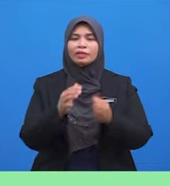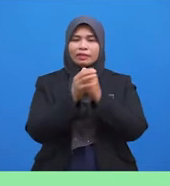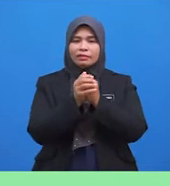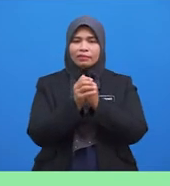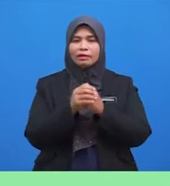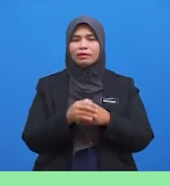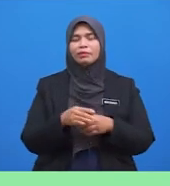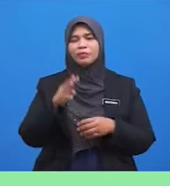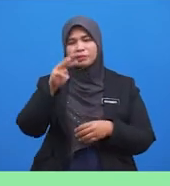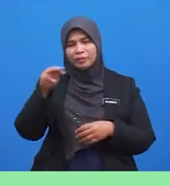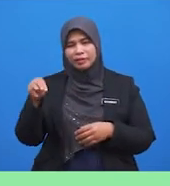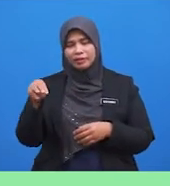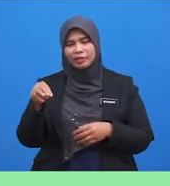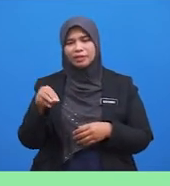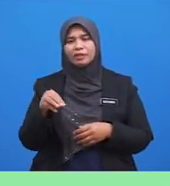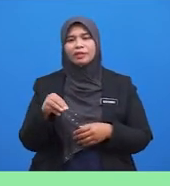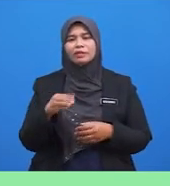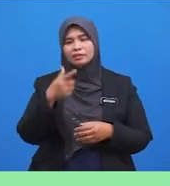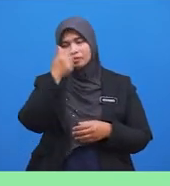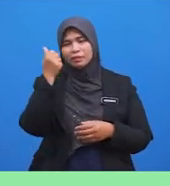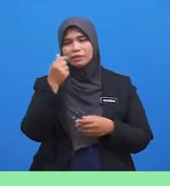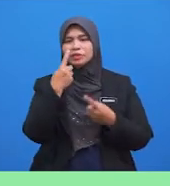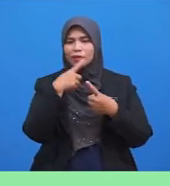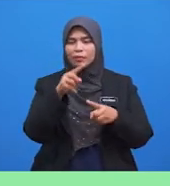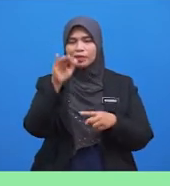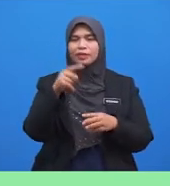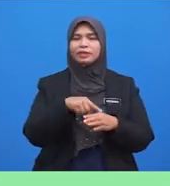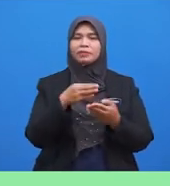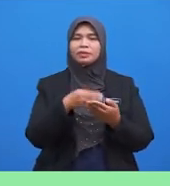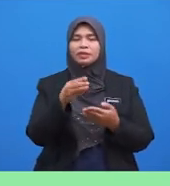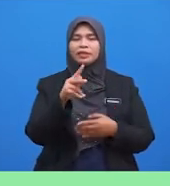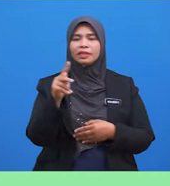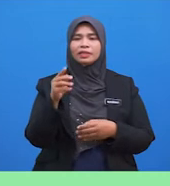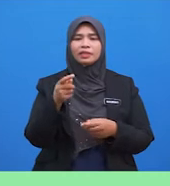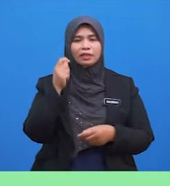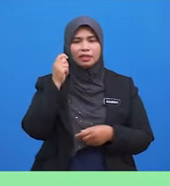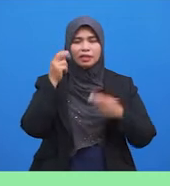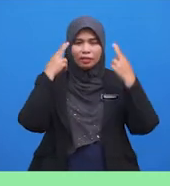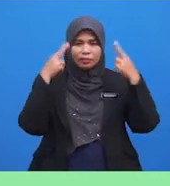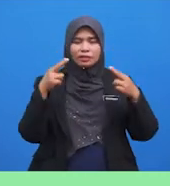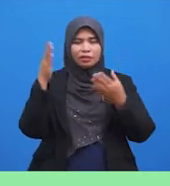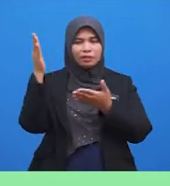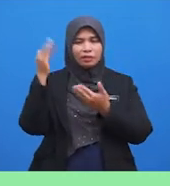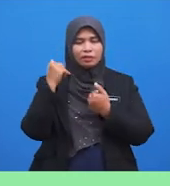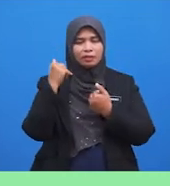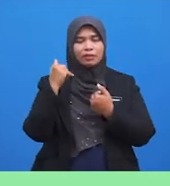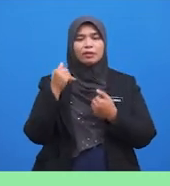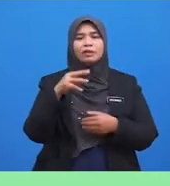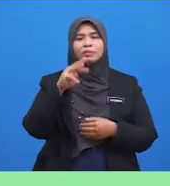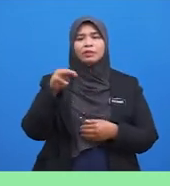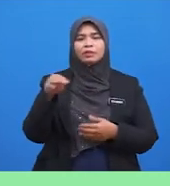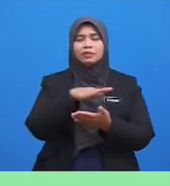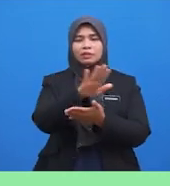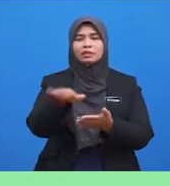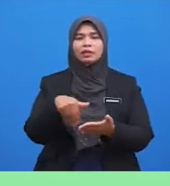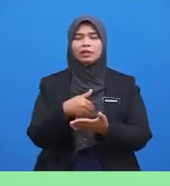Tahniah ya murid-murid atas jawapan yang telah diberikan tadi. Ustazah harapkan